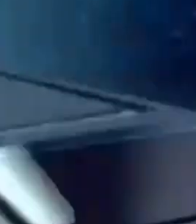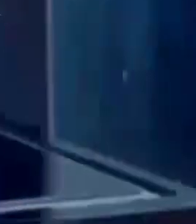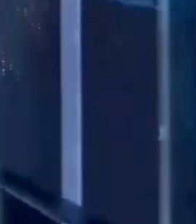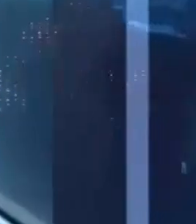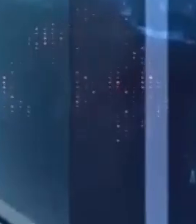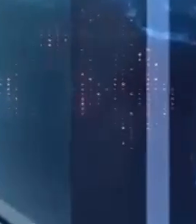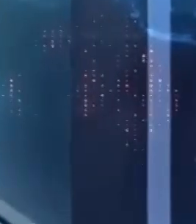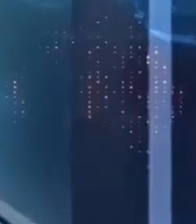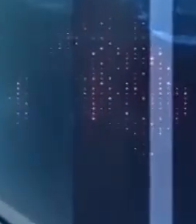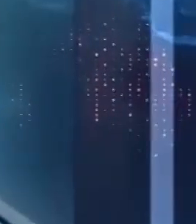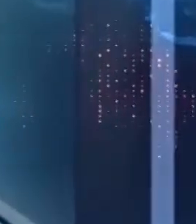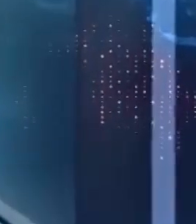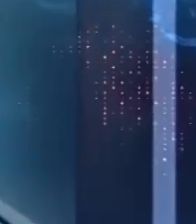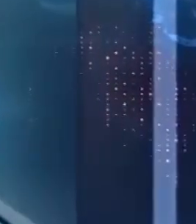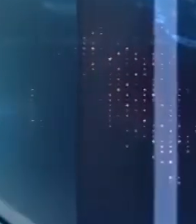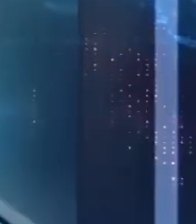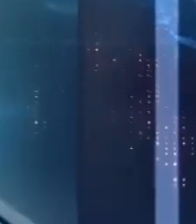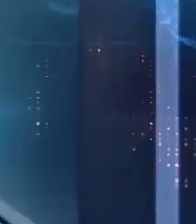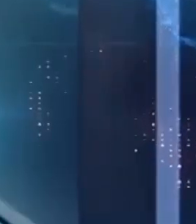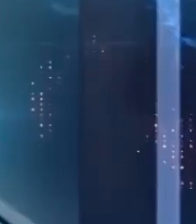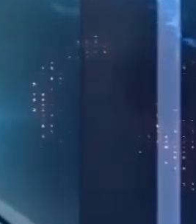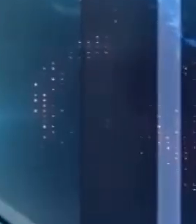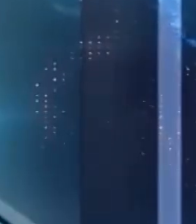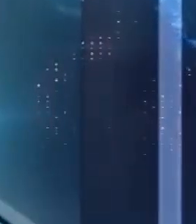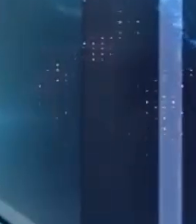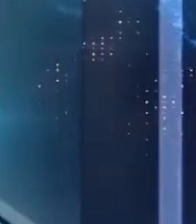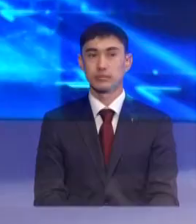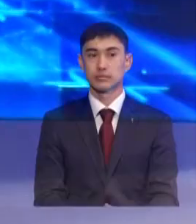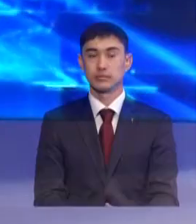Жырсынхызы, Жайдарбек Нурбек, телеканал ЖТСУ, Кунаев.